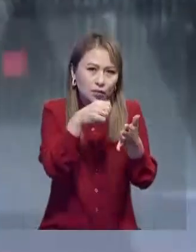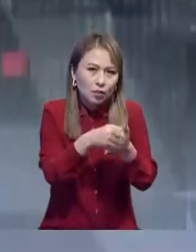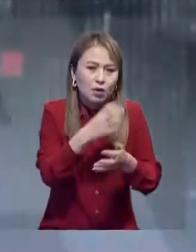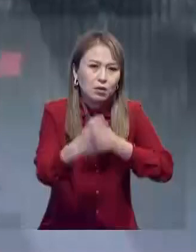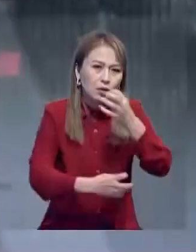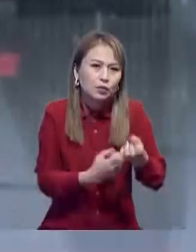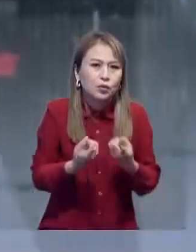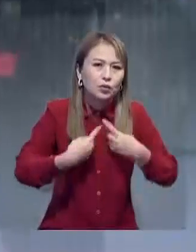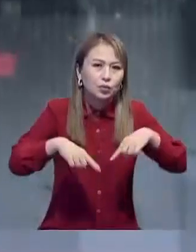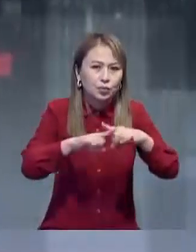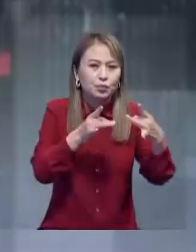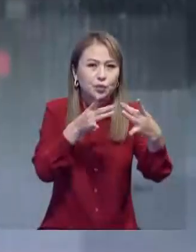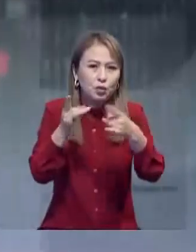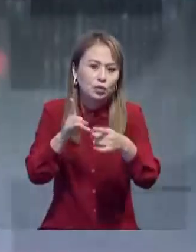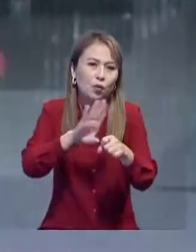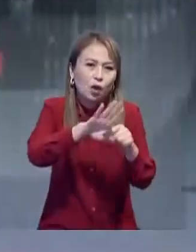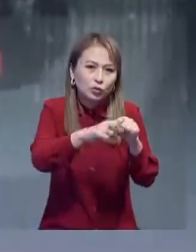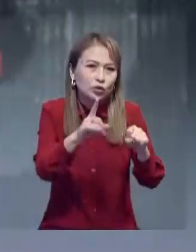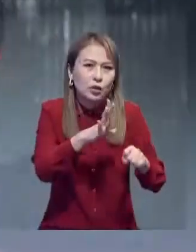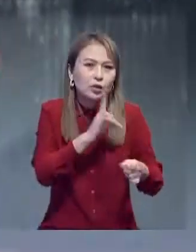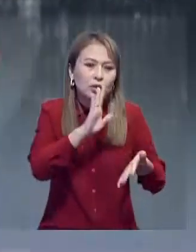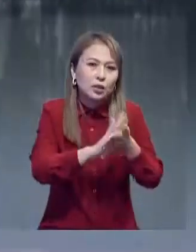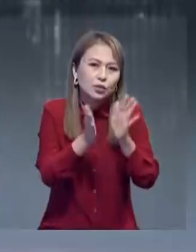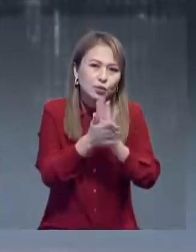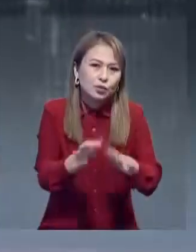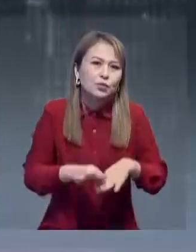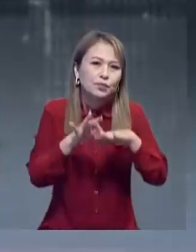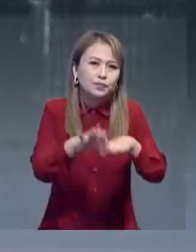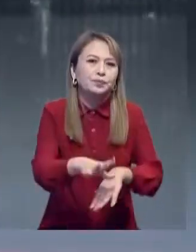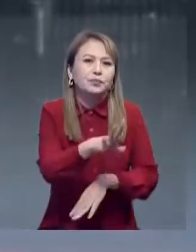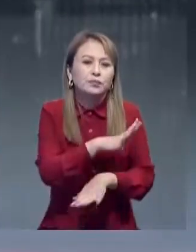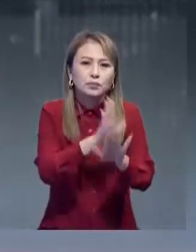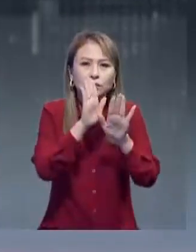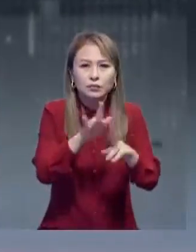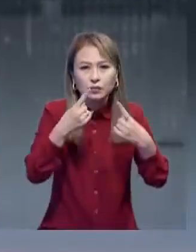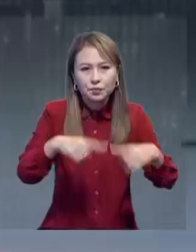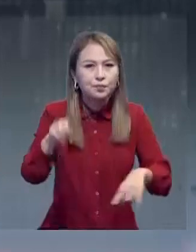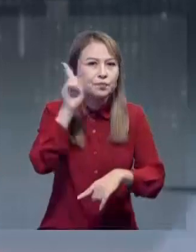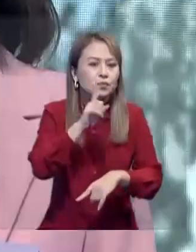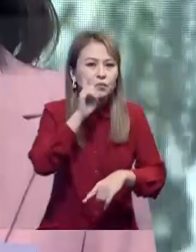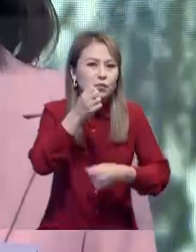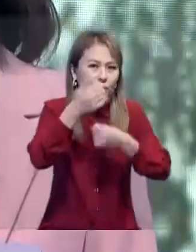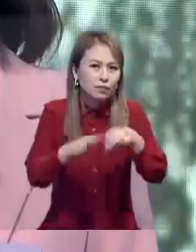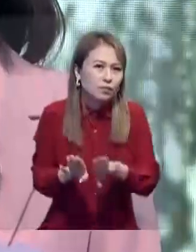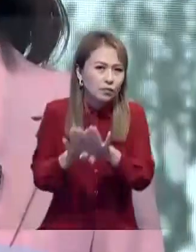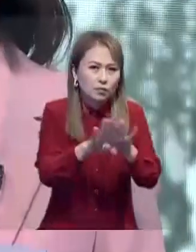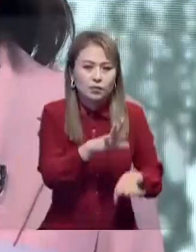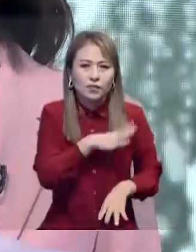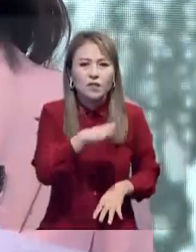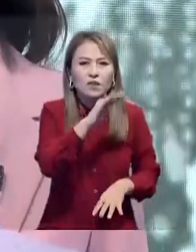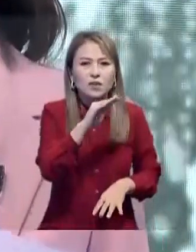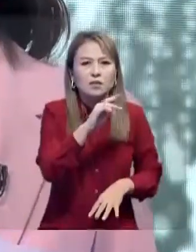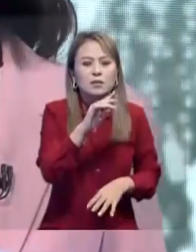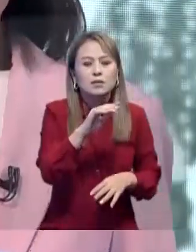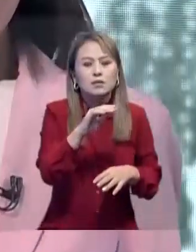Ал халықаралық ұйымдар қан төгісті бір жола доғару үшін жан-жақты келіссөз жүргізіп әлек. Бірақ әзірге тараптар ортақ шешімге келген жоқ.